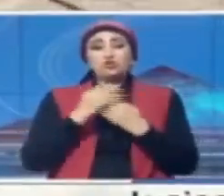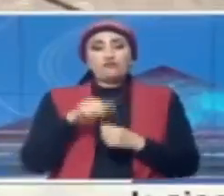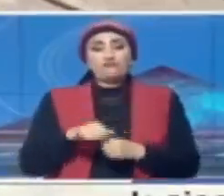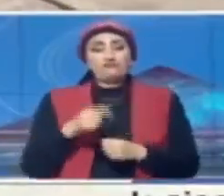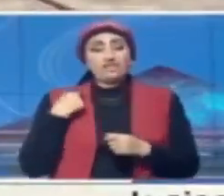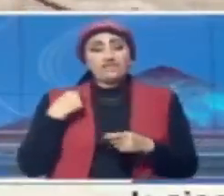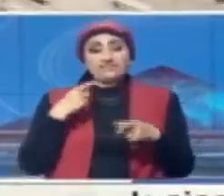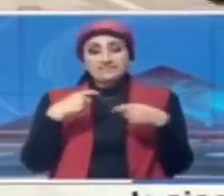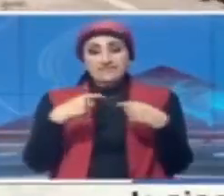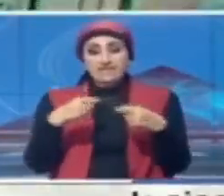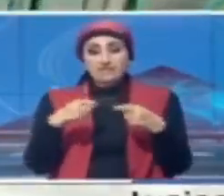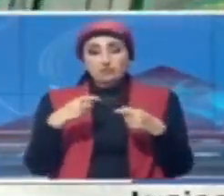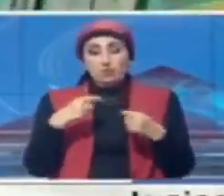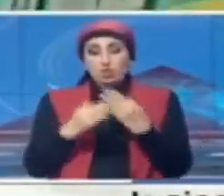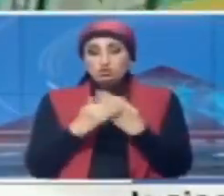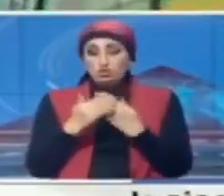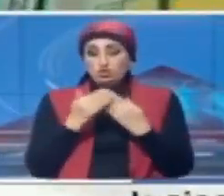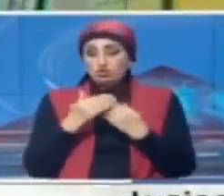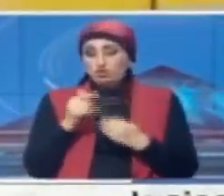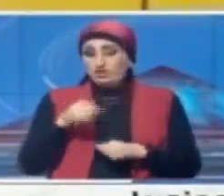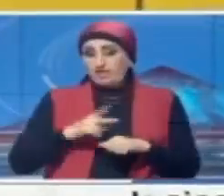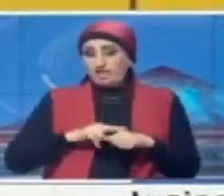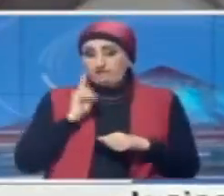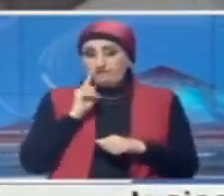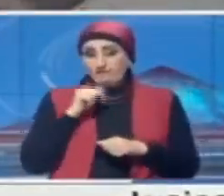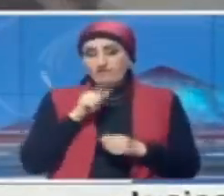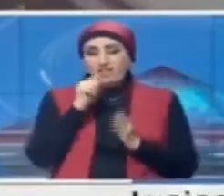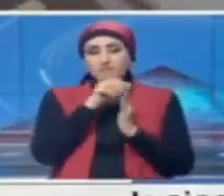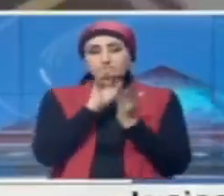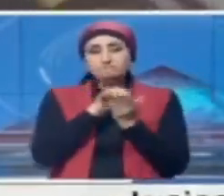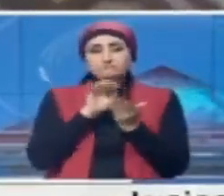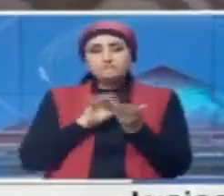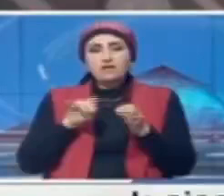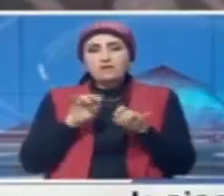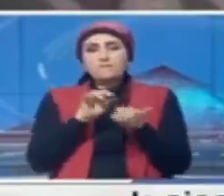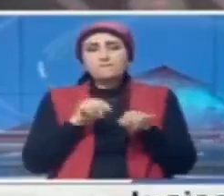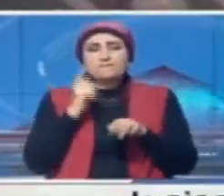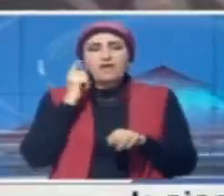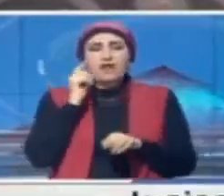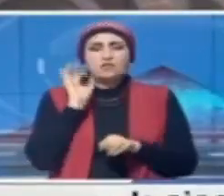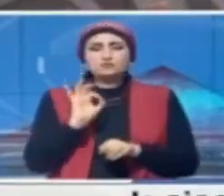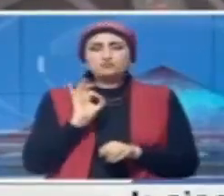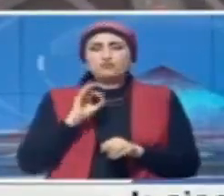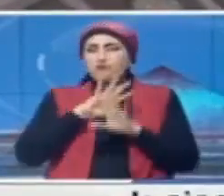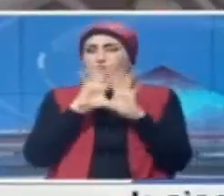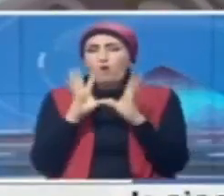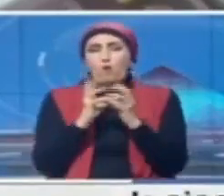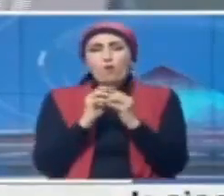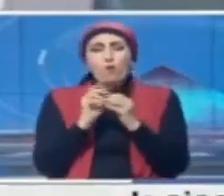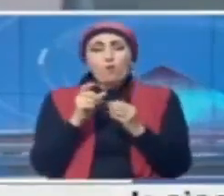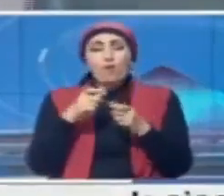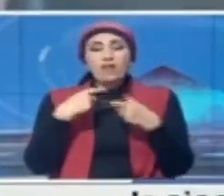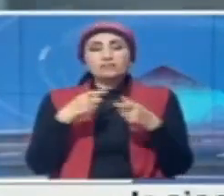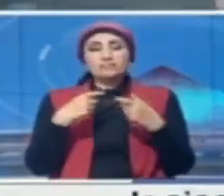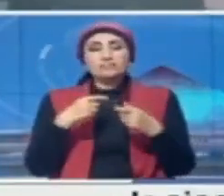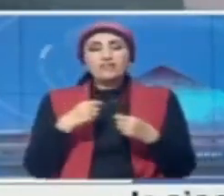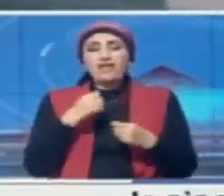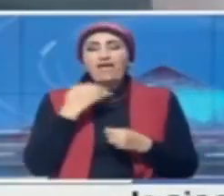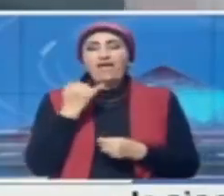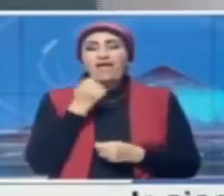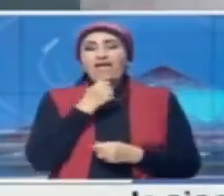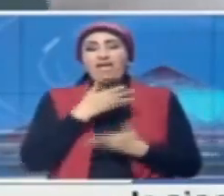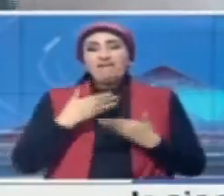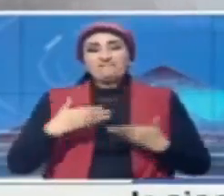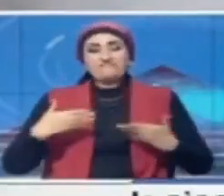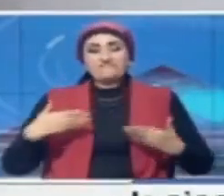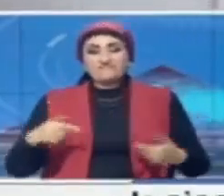تكنولوجيا متطورة ومزودة بحواسيب آلية للوقوف على الحالة الفنية لها، وتعمل جميعها بطاقة